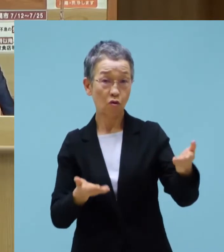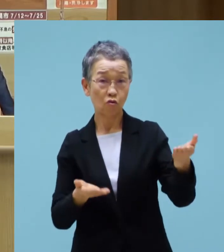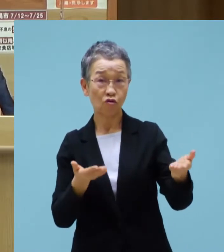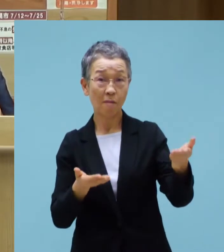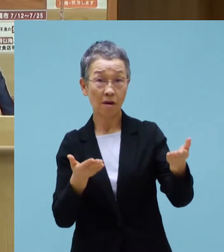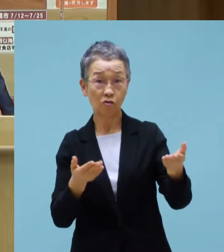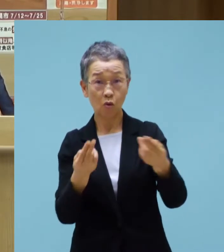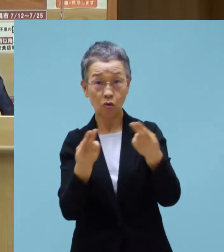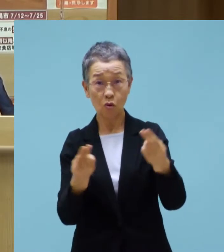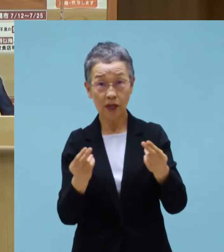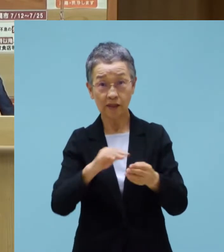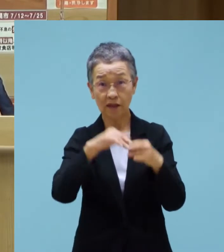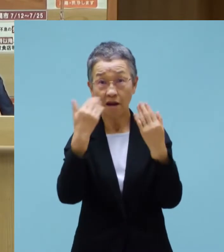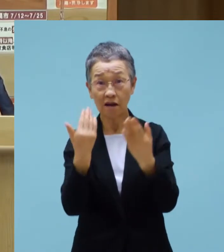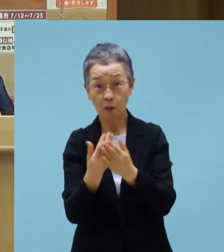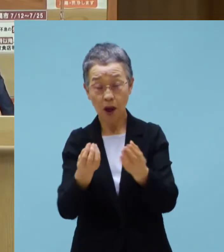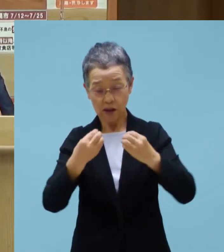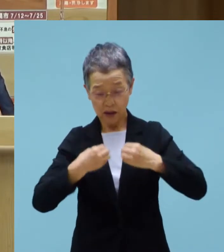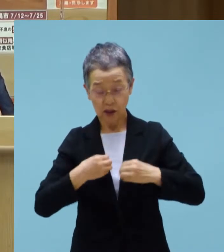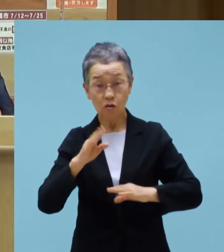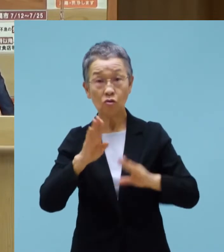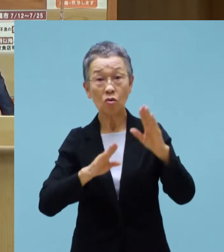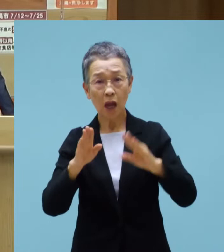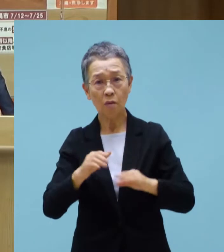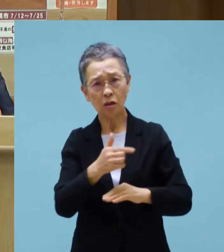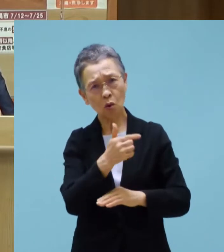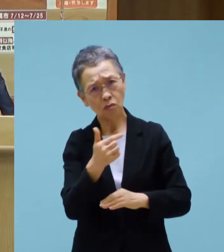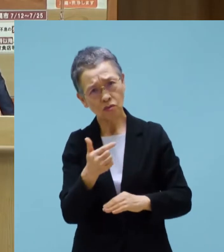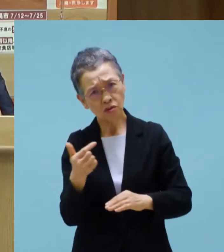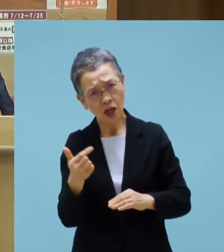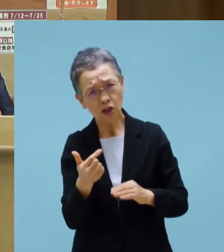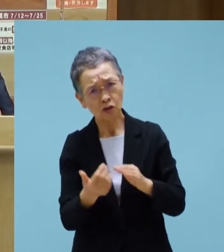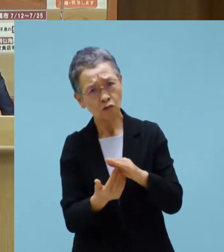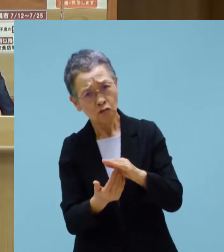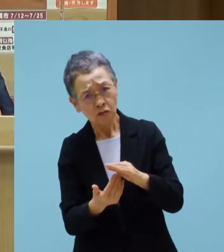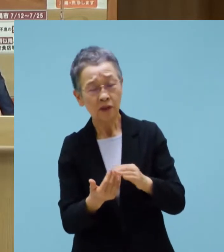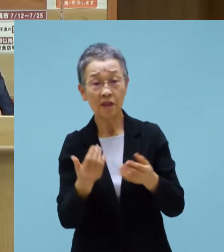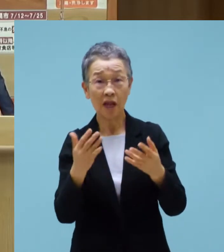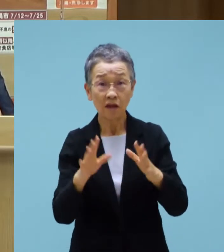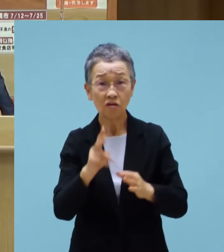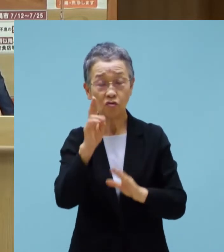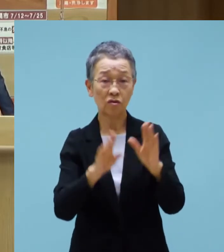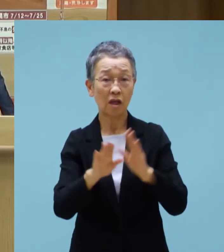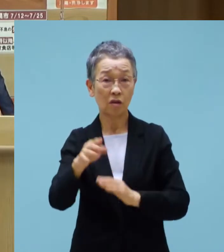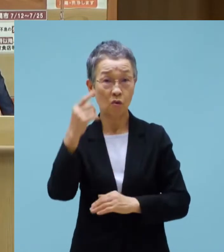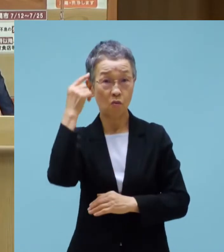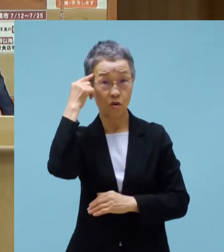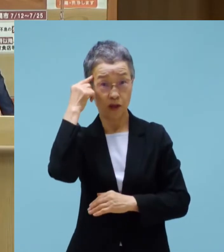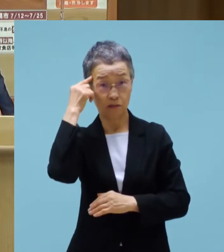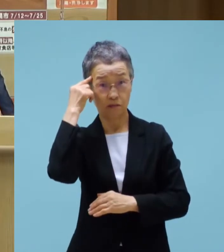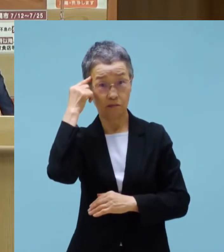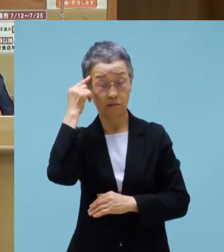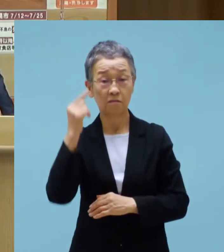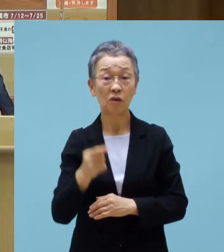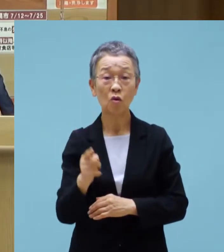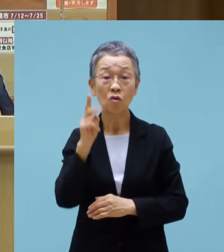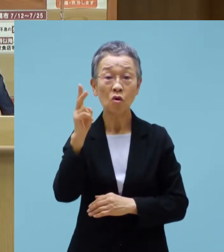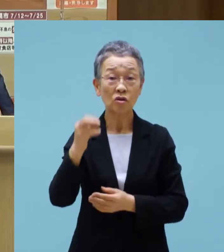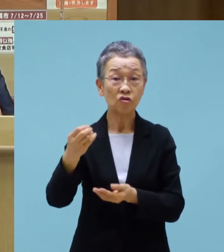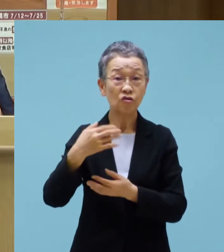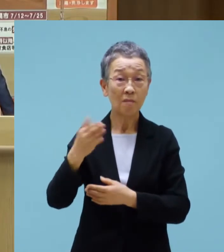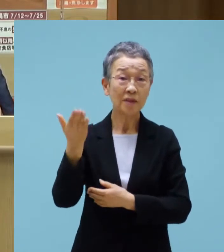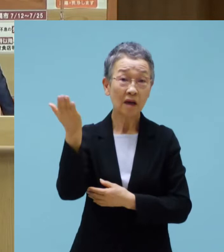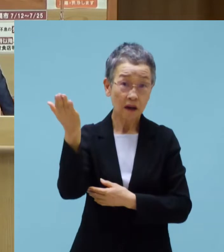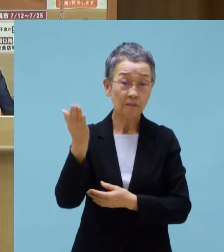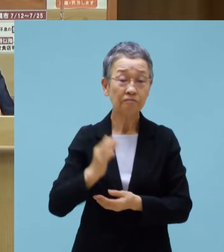ですね感染状況がそれほど逼迫しているように見えないというところについては、大臣何というふうにおっしゃられていたんでしょうか。 私の